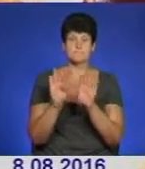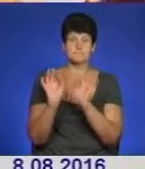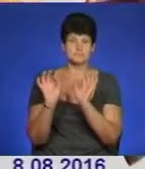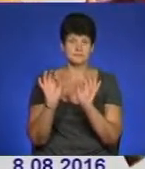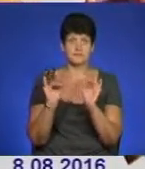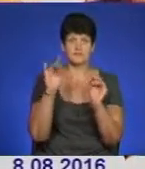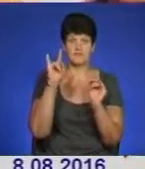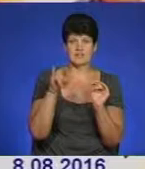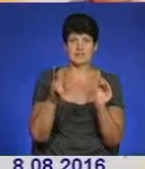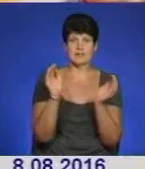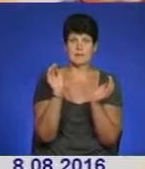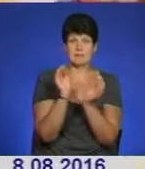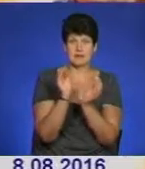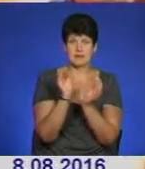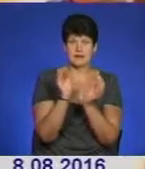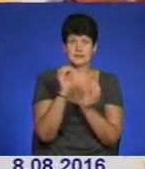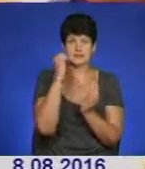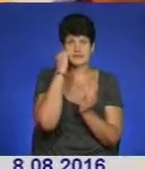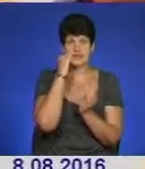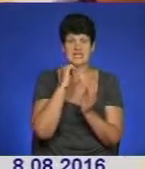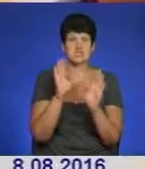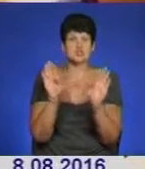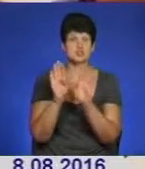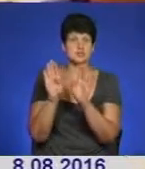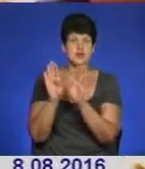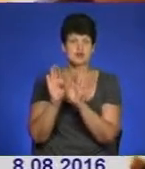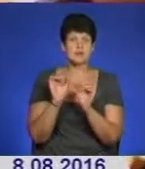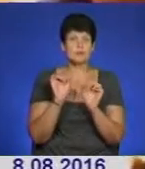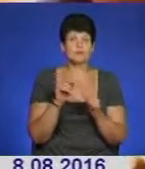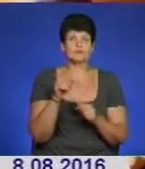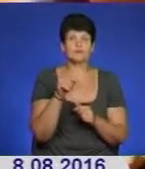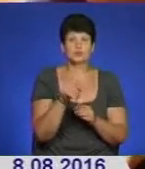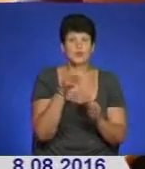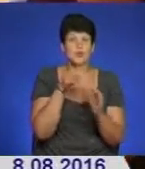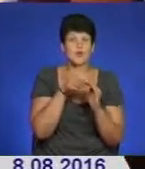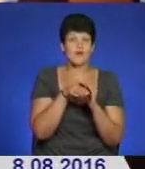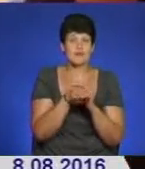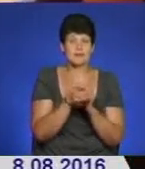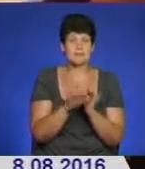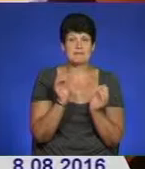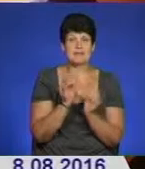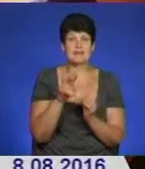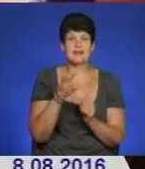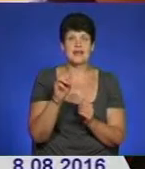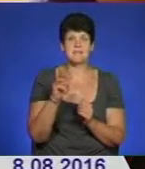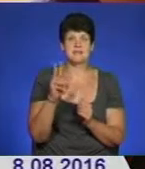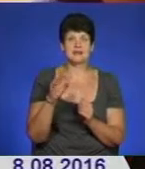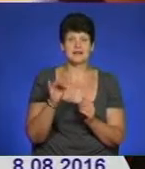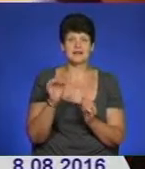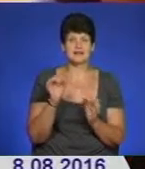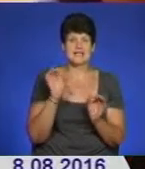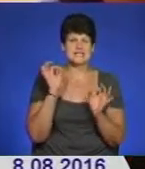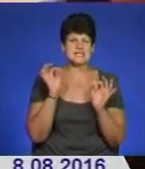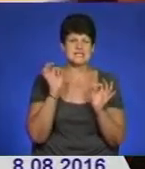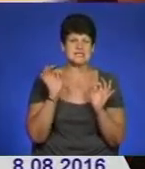вікна маленькі, такі старовинні шафи. Можливо, тут колись навіть ховалися маленькі лемки. Вона скрипить,